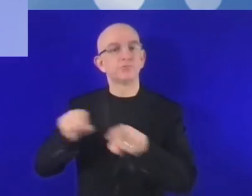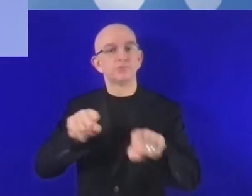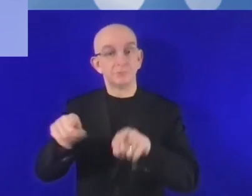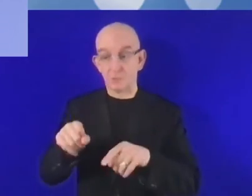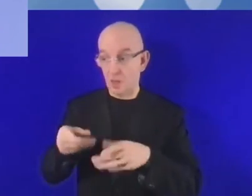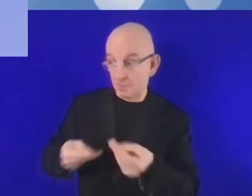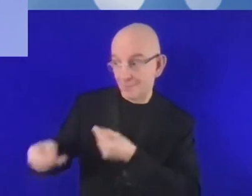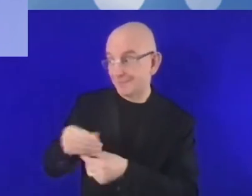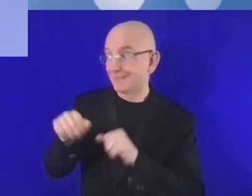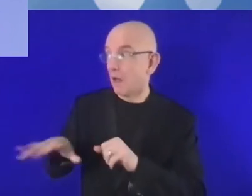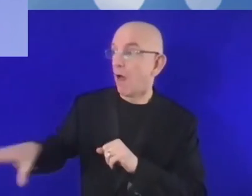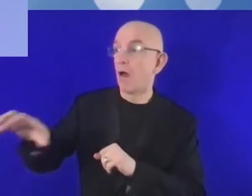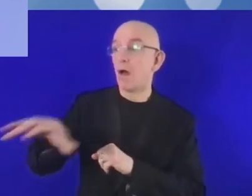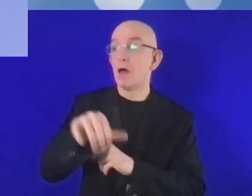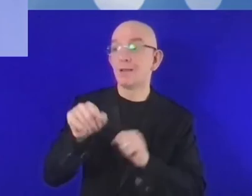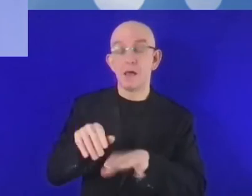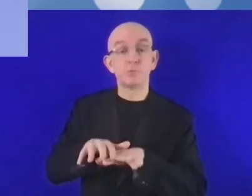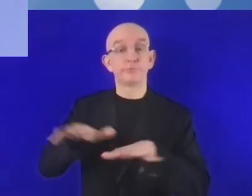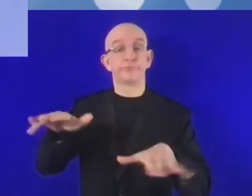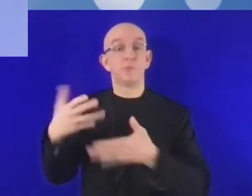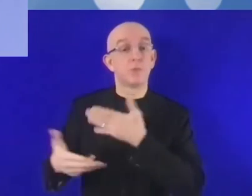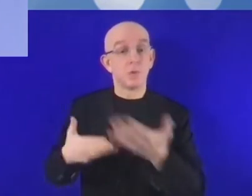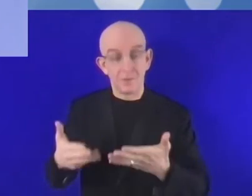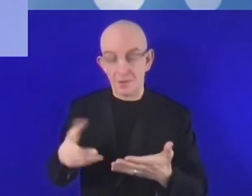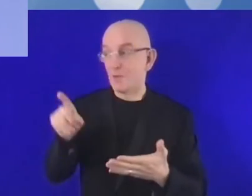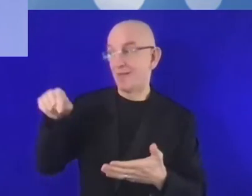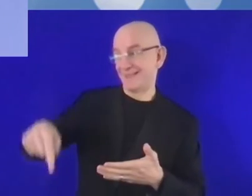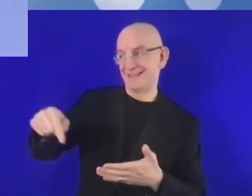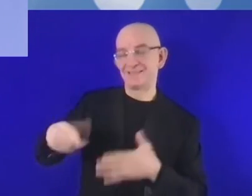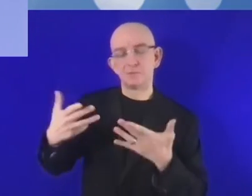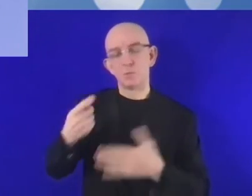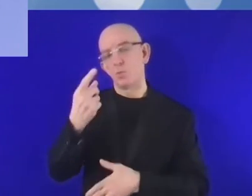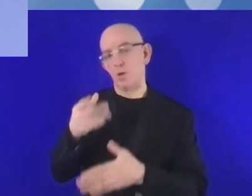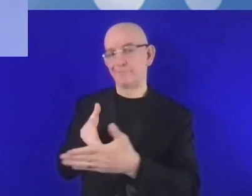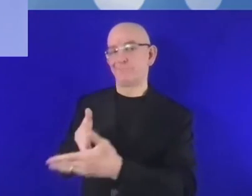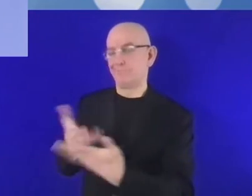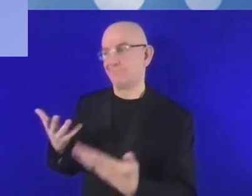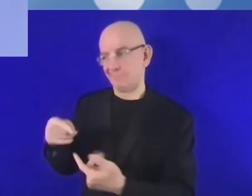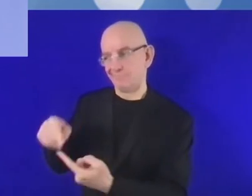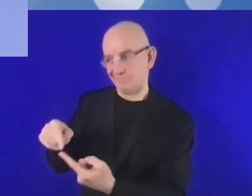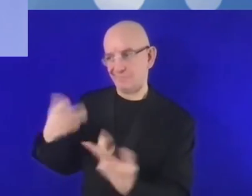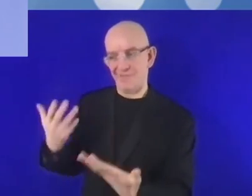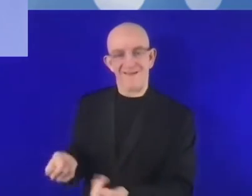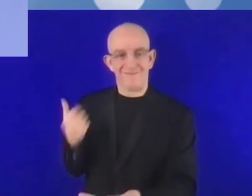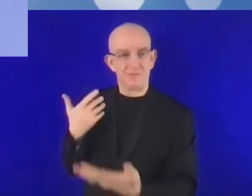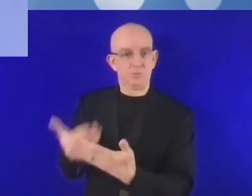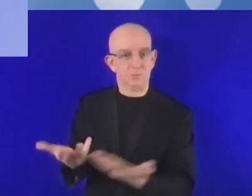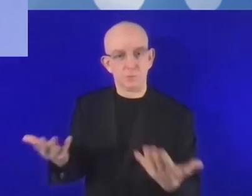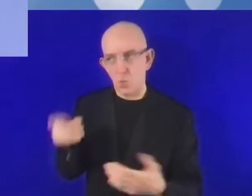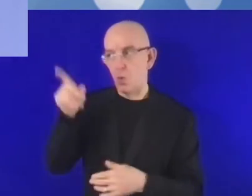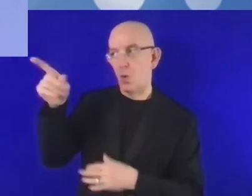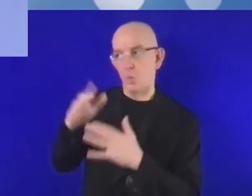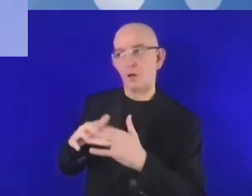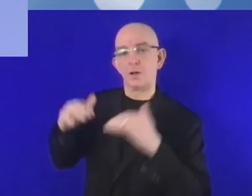для развития. Это большой вызов. Мы с ним должны справиться. Так что частный сектор и